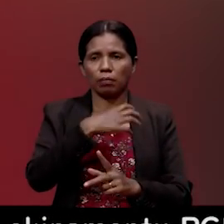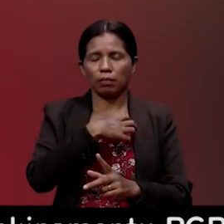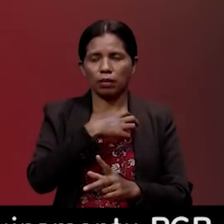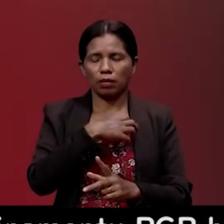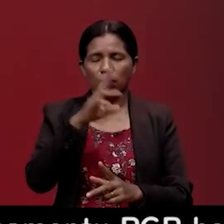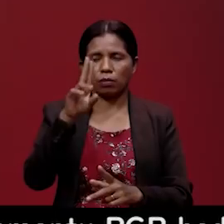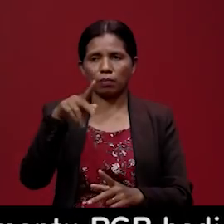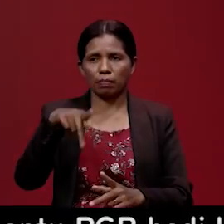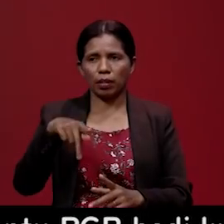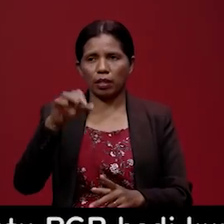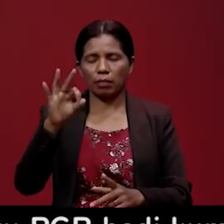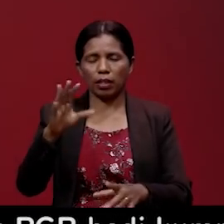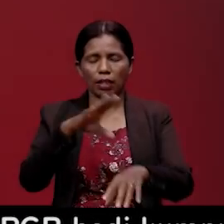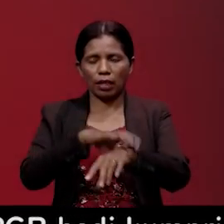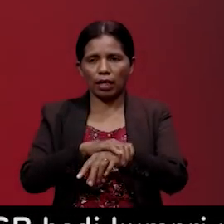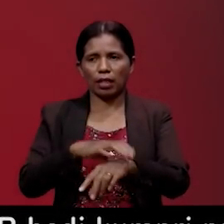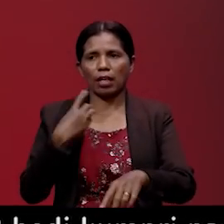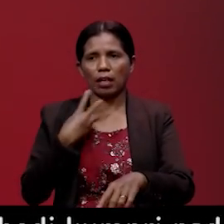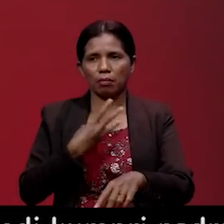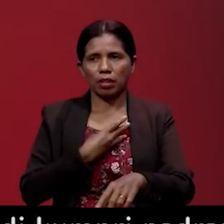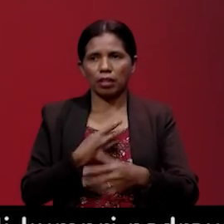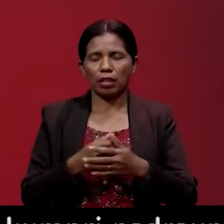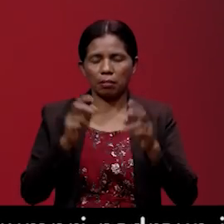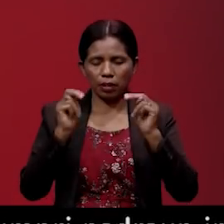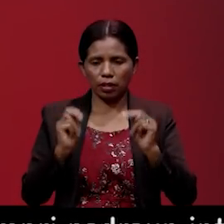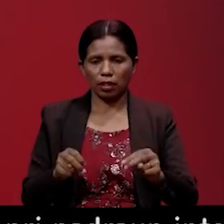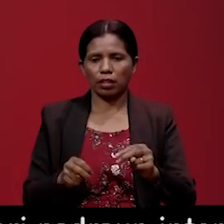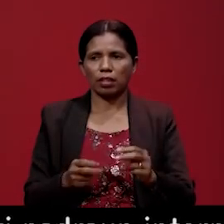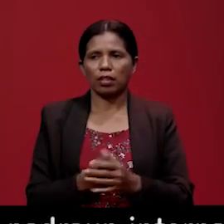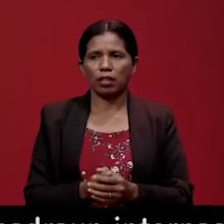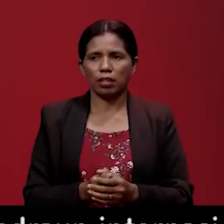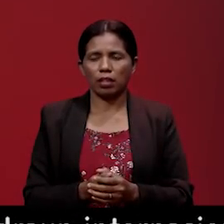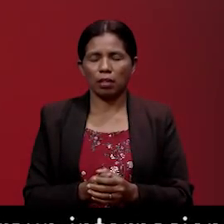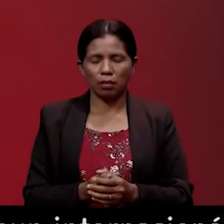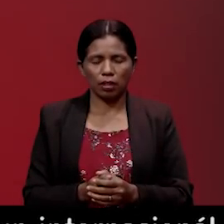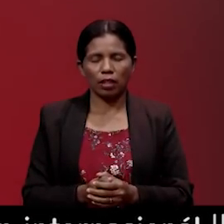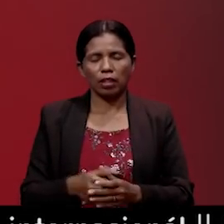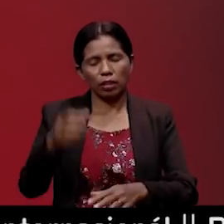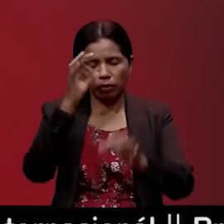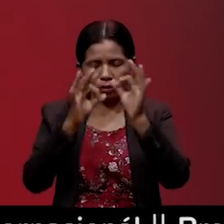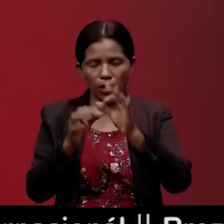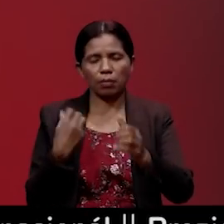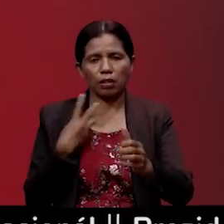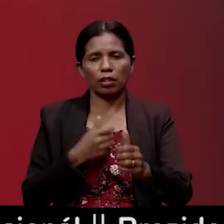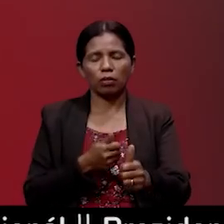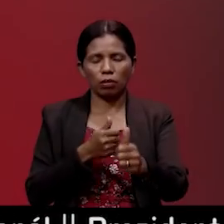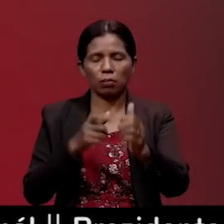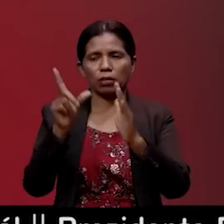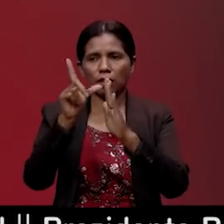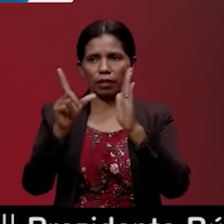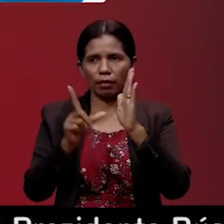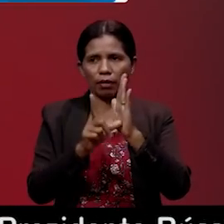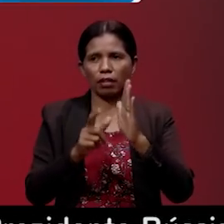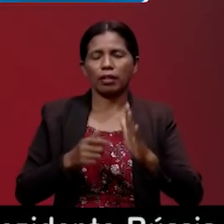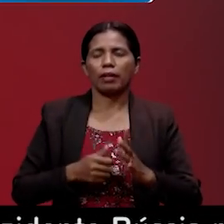UPM kaptura kami nih be kami tingsa konsider mas sira. Depois kami kumpul masole. Depois